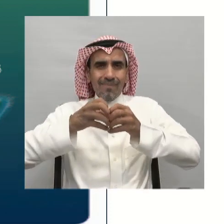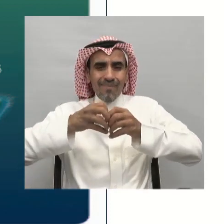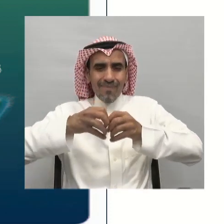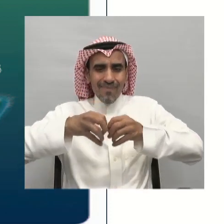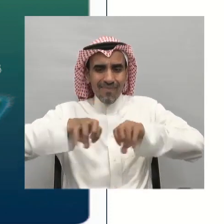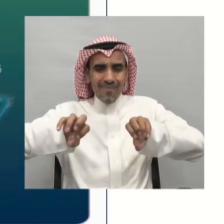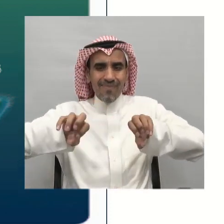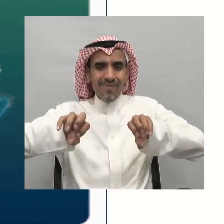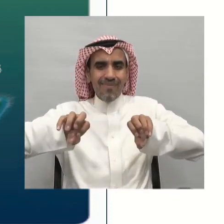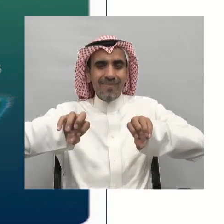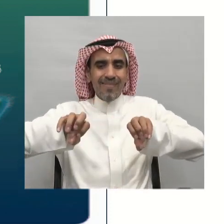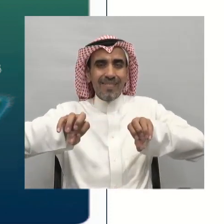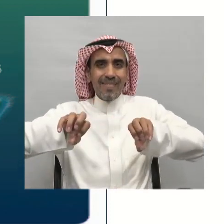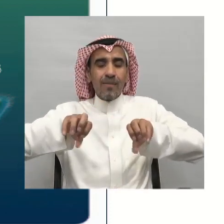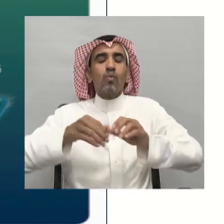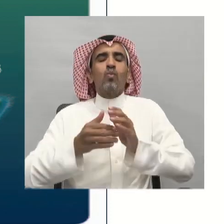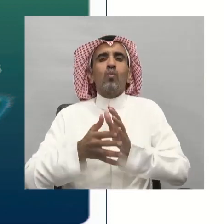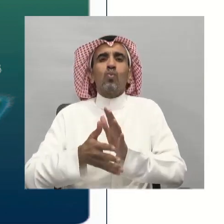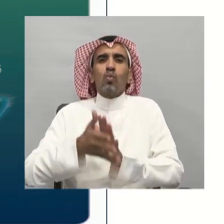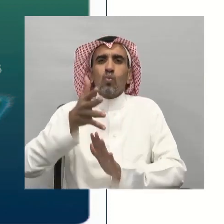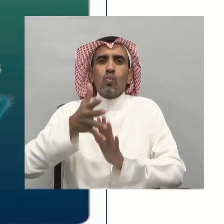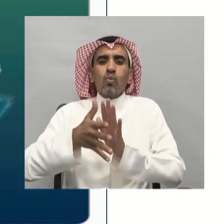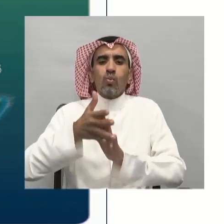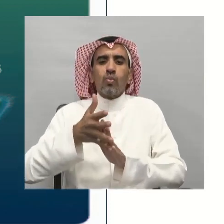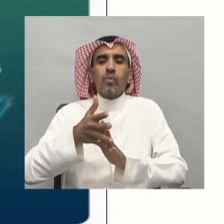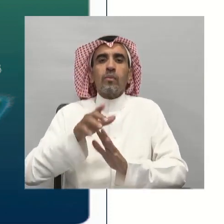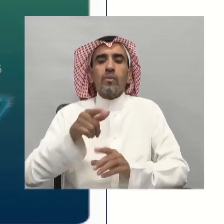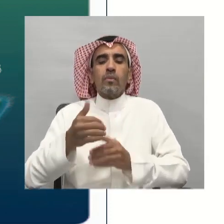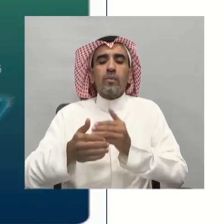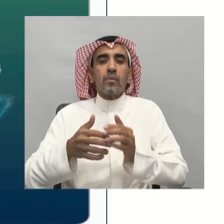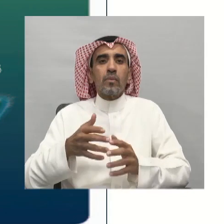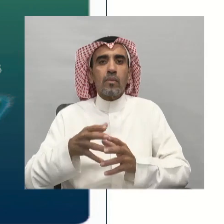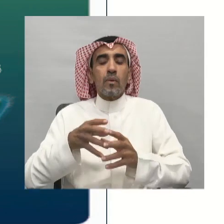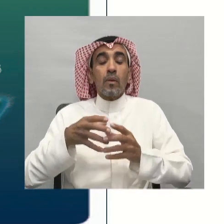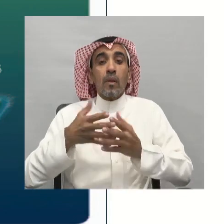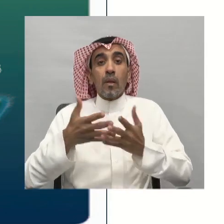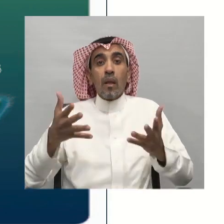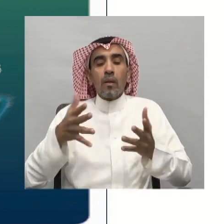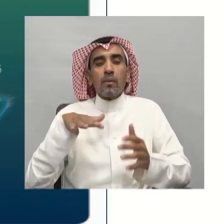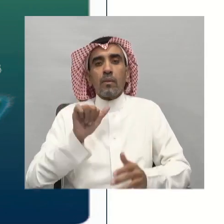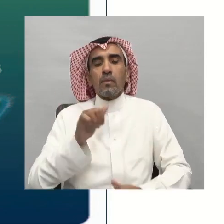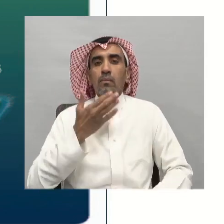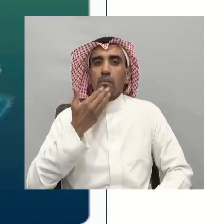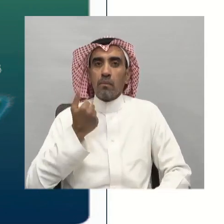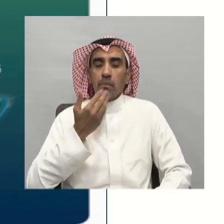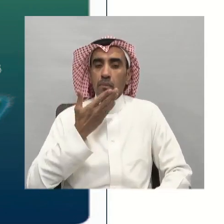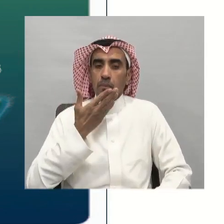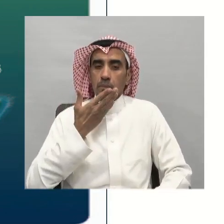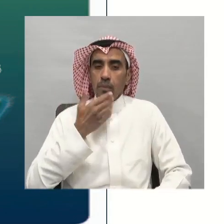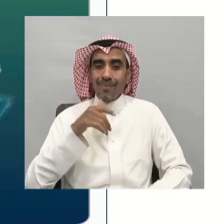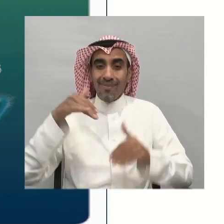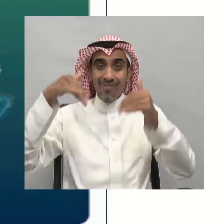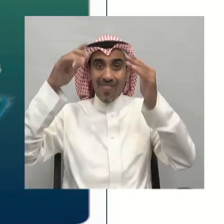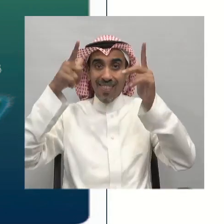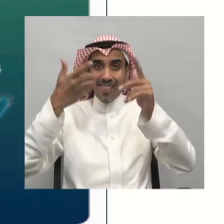وأيضا هذا البرعم ينمو مرة أخرى، وهذه الطريقة تسمى تكاثرا ماذا؟ لا جنسيا. ولكن هنا نوع